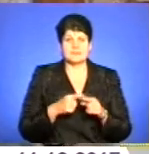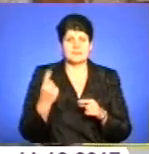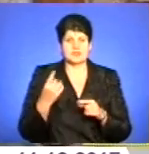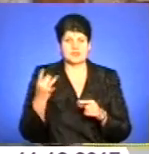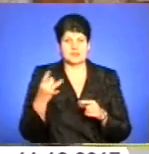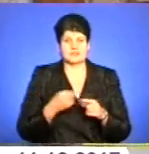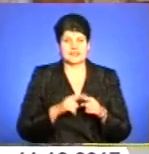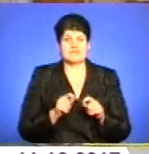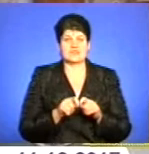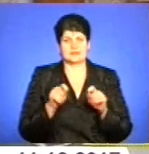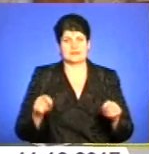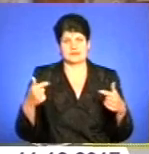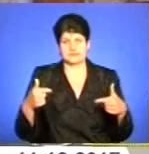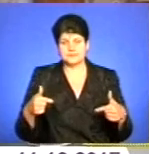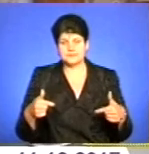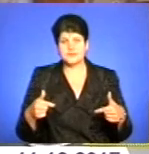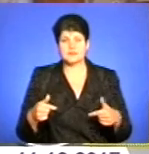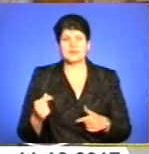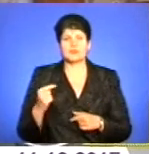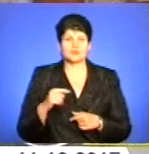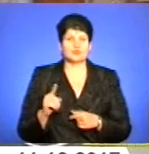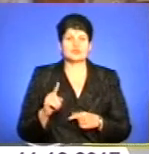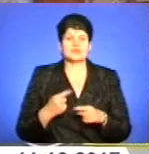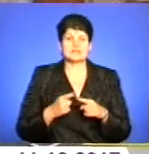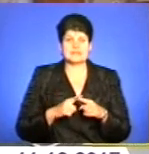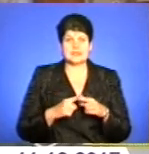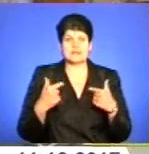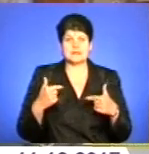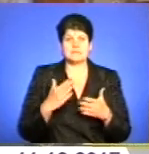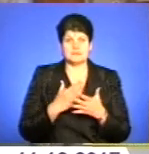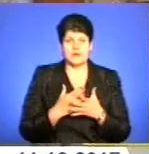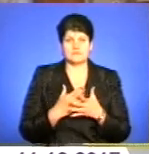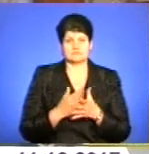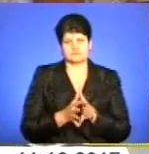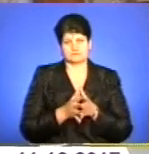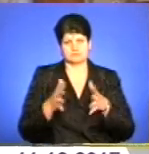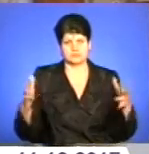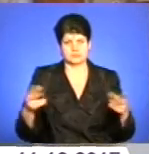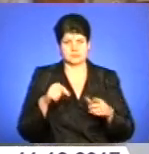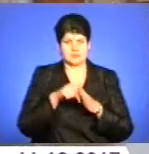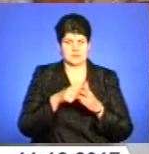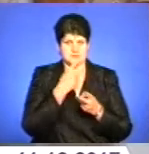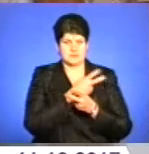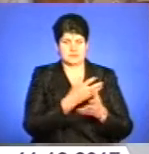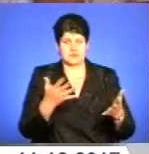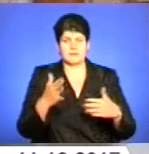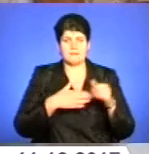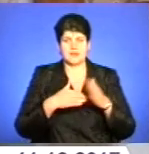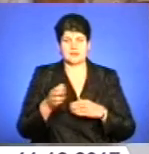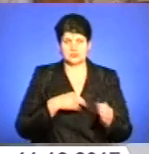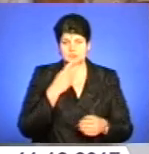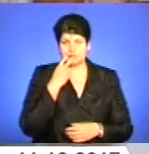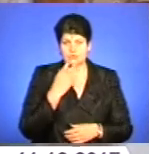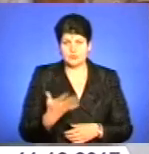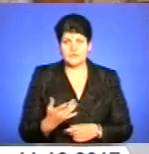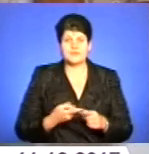іспит через те, щоб цей іспит мав публічний характер, щоб себе студенти практично проявили, тобто